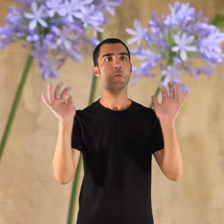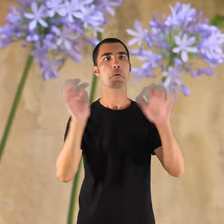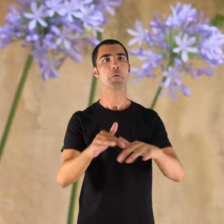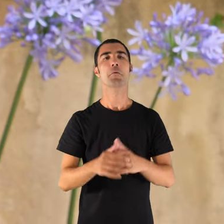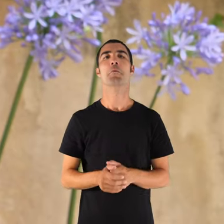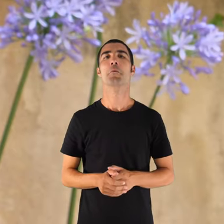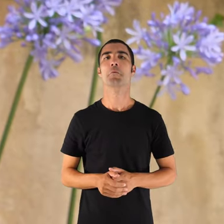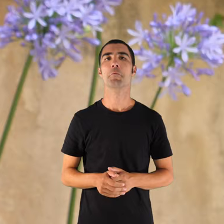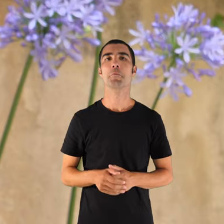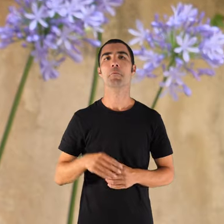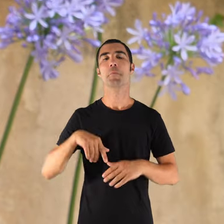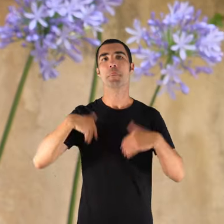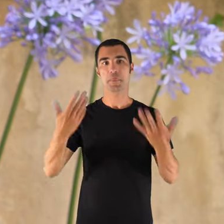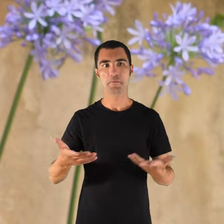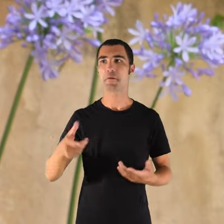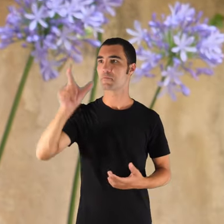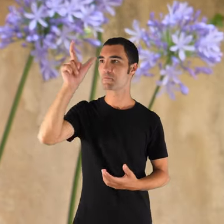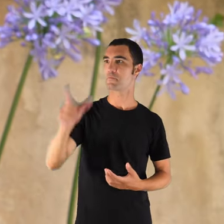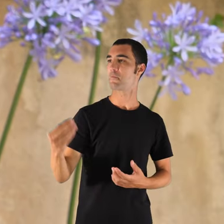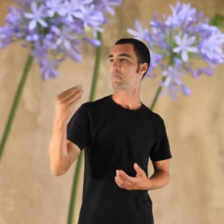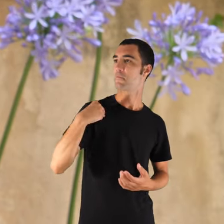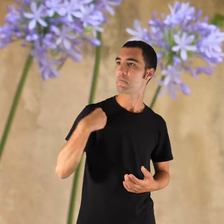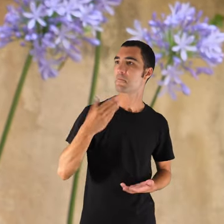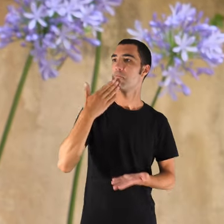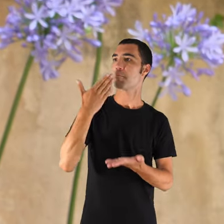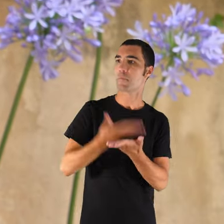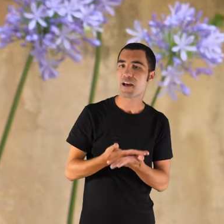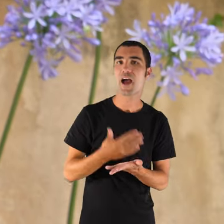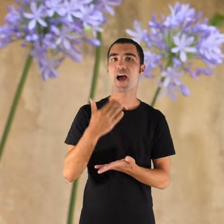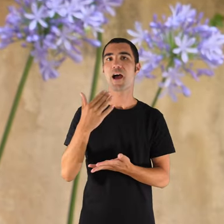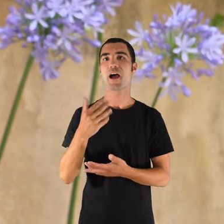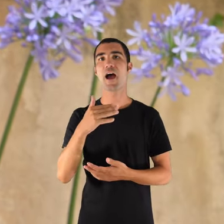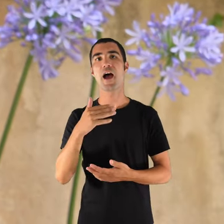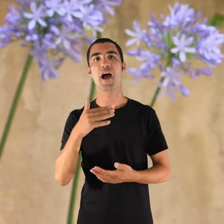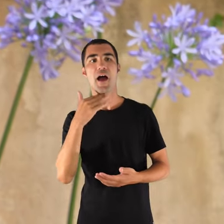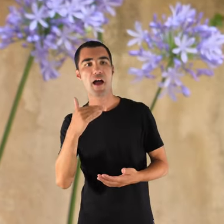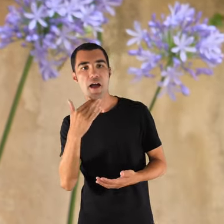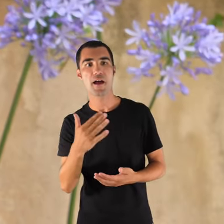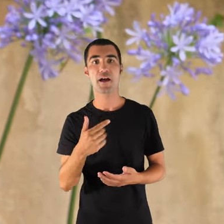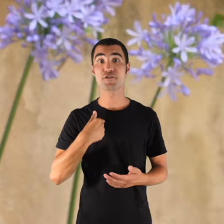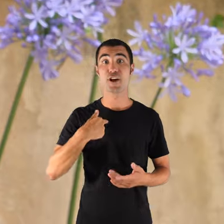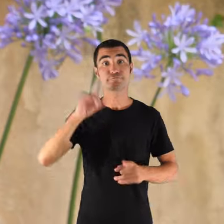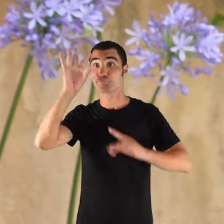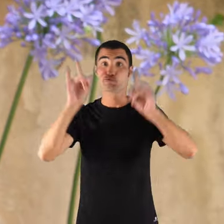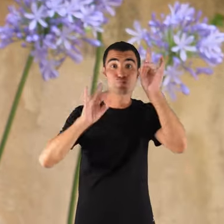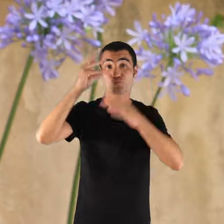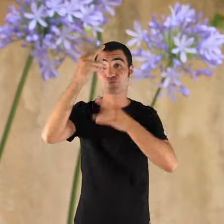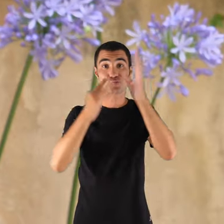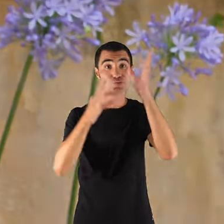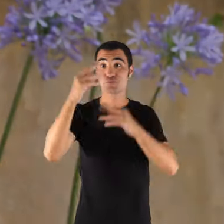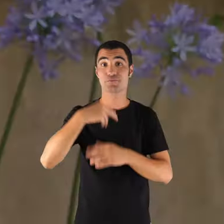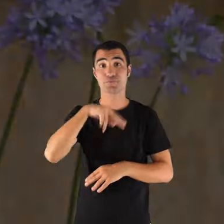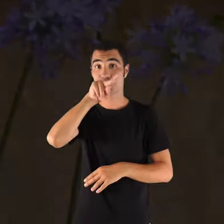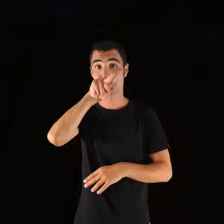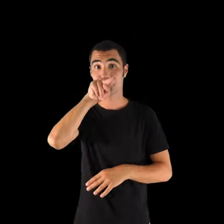vegades me demanava qualque cosa, qualque o això, i feia set senyes, perquè jo no sabia